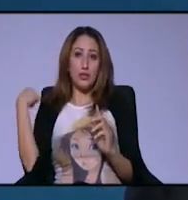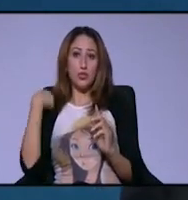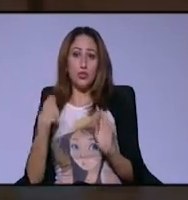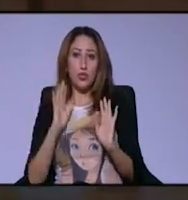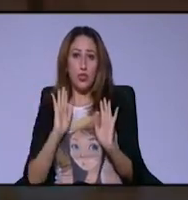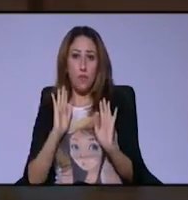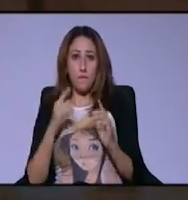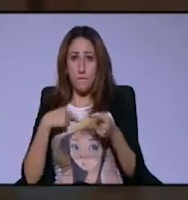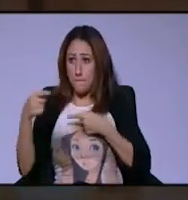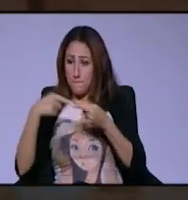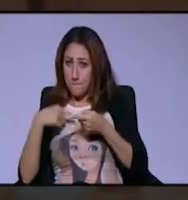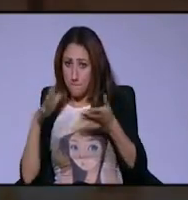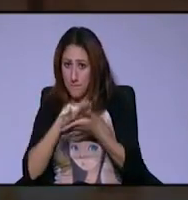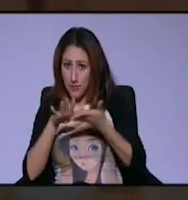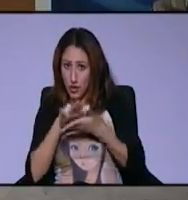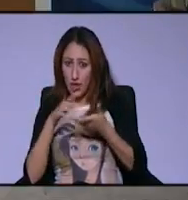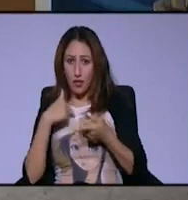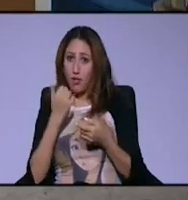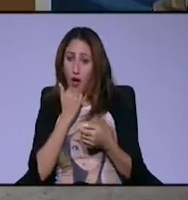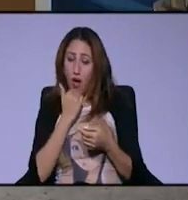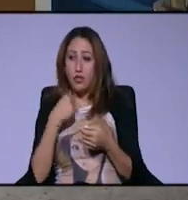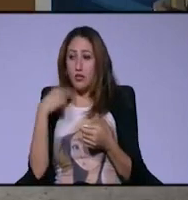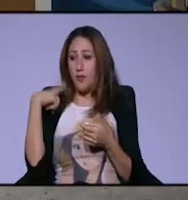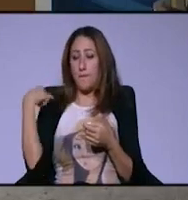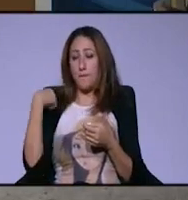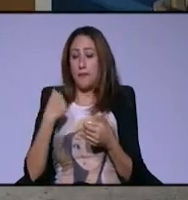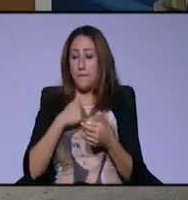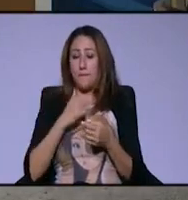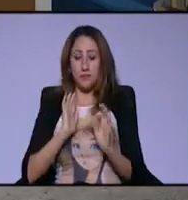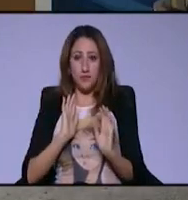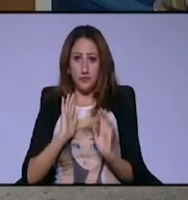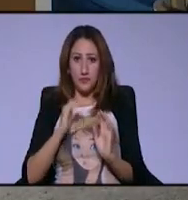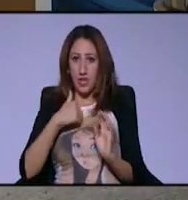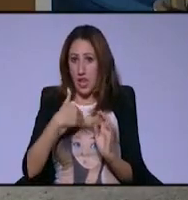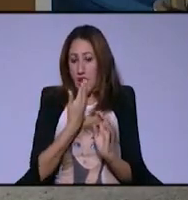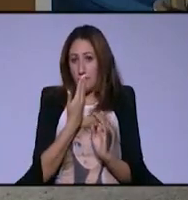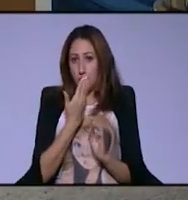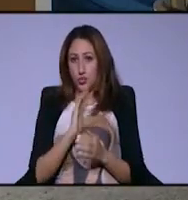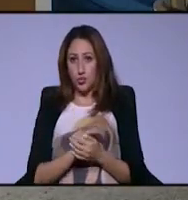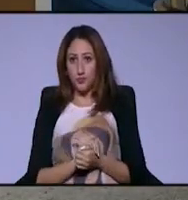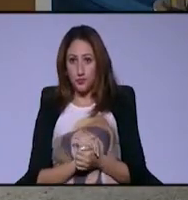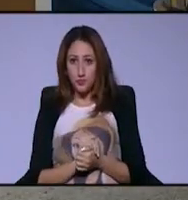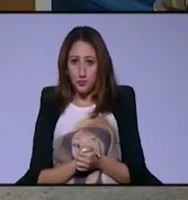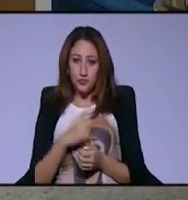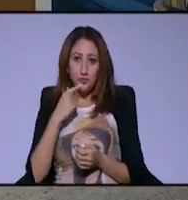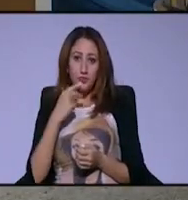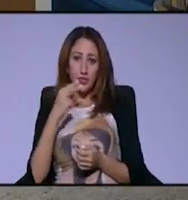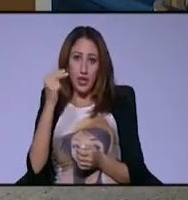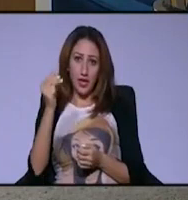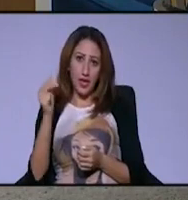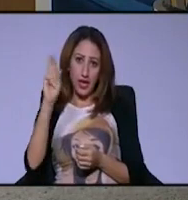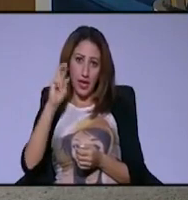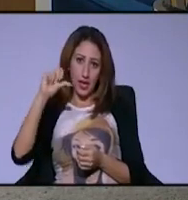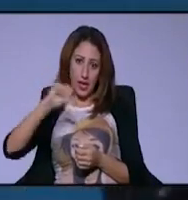فيما بينهم. هو سيادتك في أحد المساجد متعلق بغزوة الأحزاب وحصل